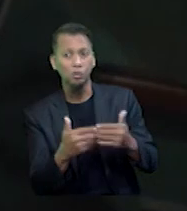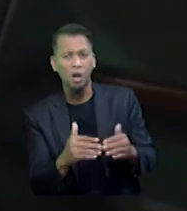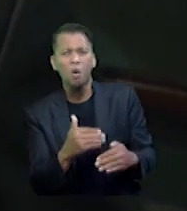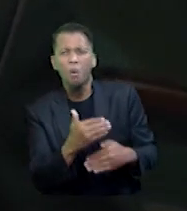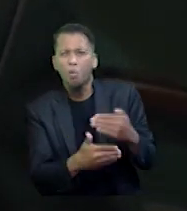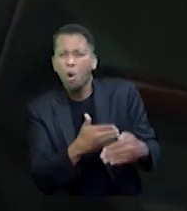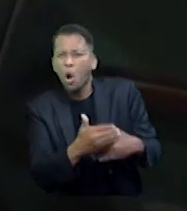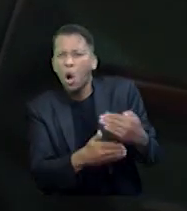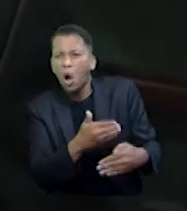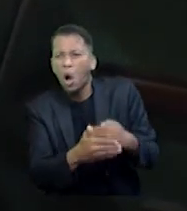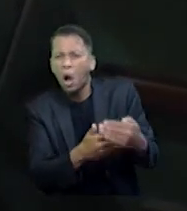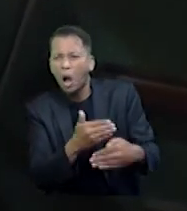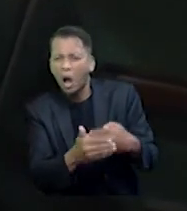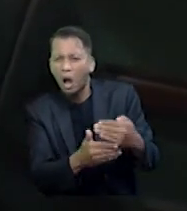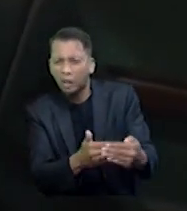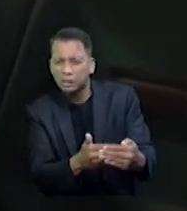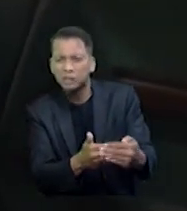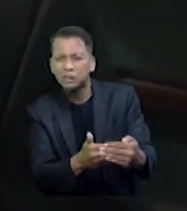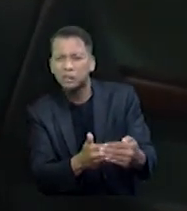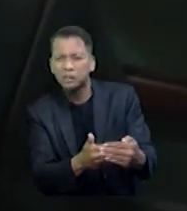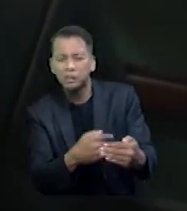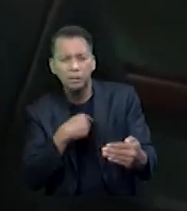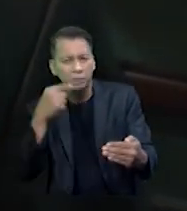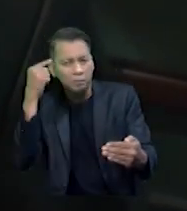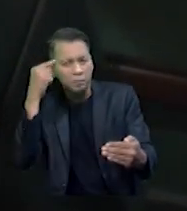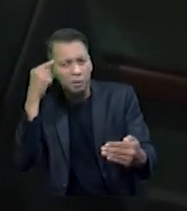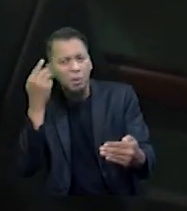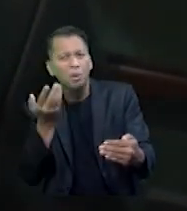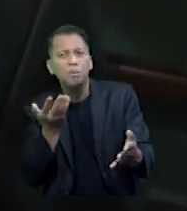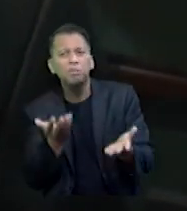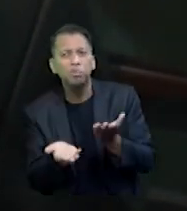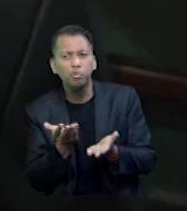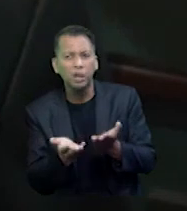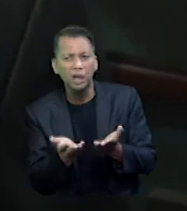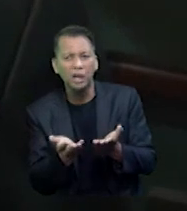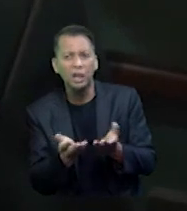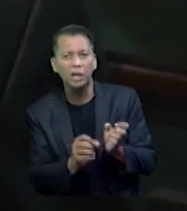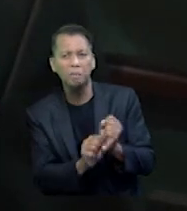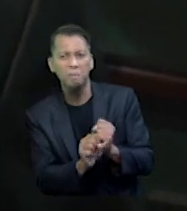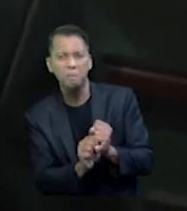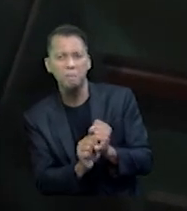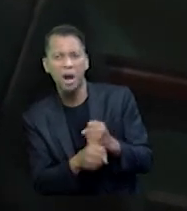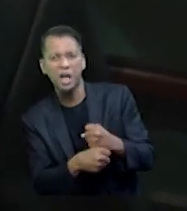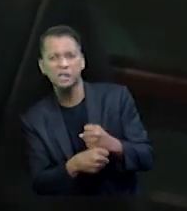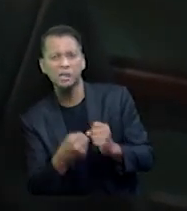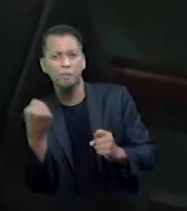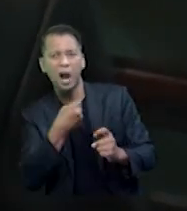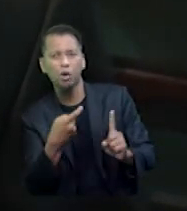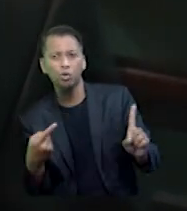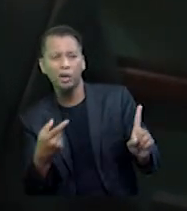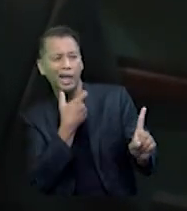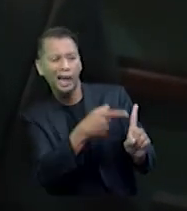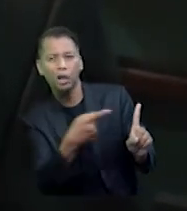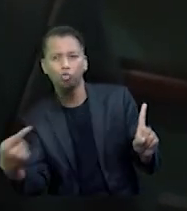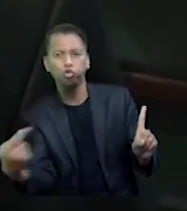mengembangkan terjadinya perdugaan kriminalisasi terhadap nenek si korban yang dilapor balik oleh